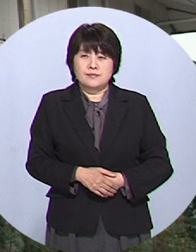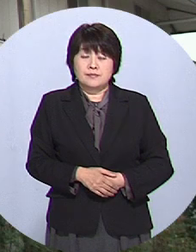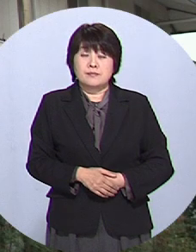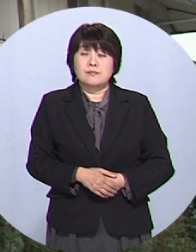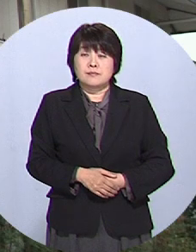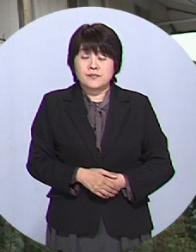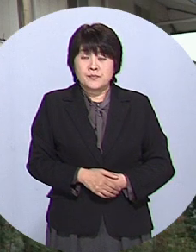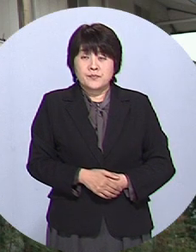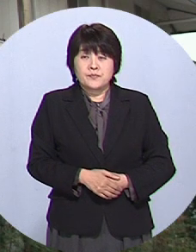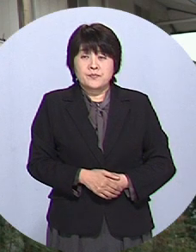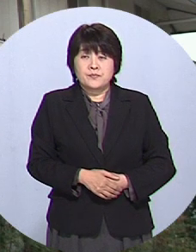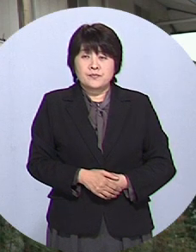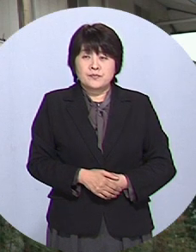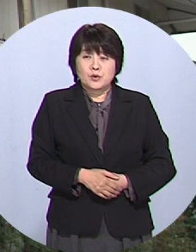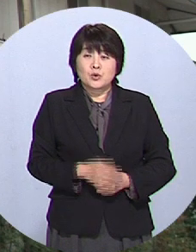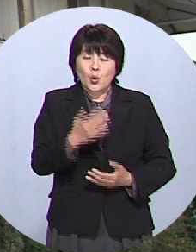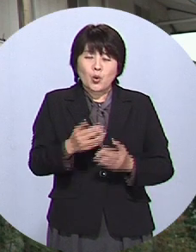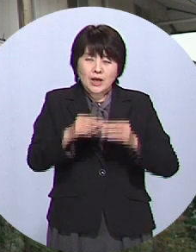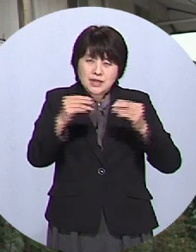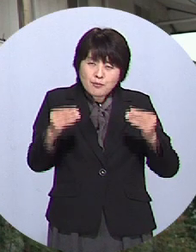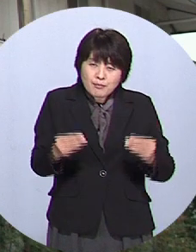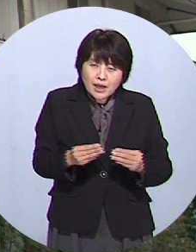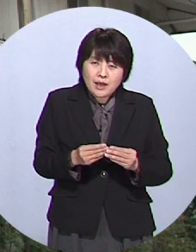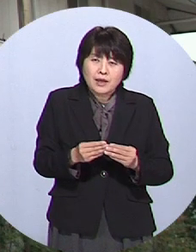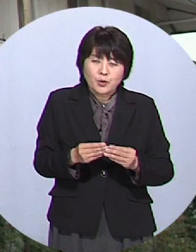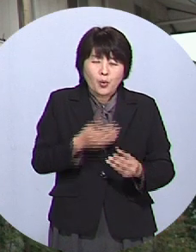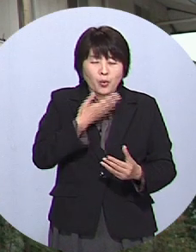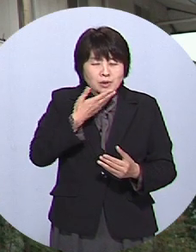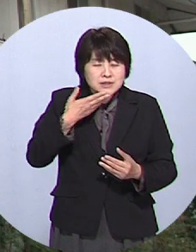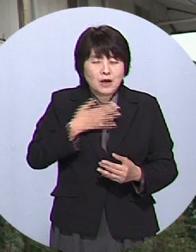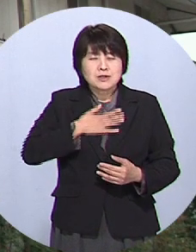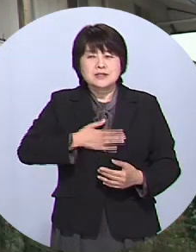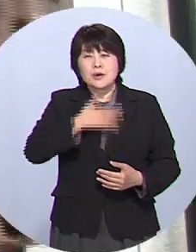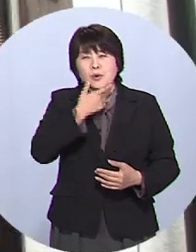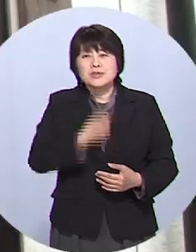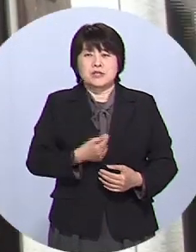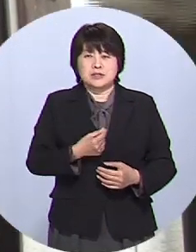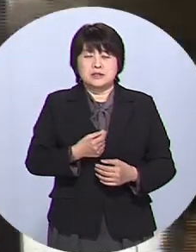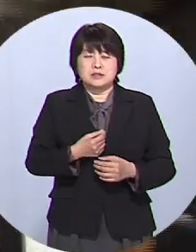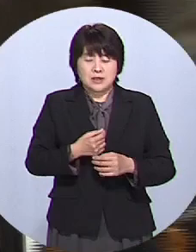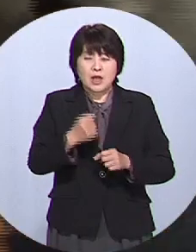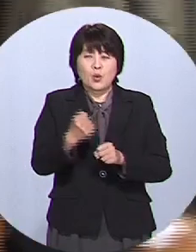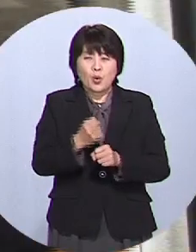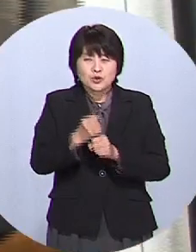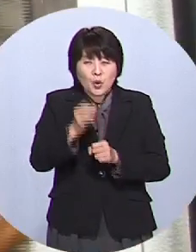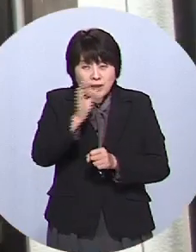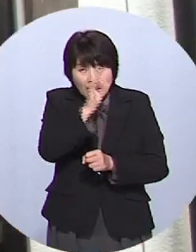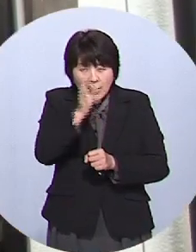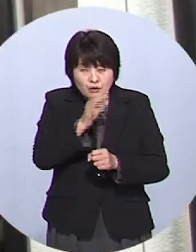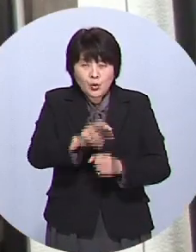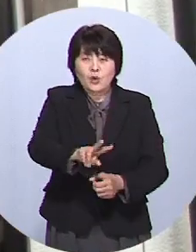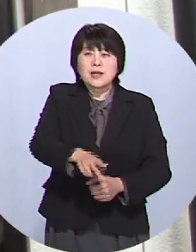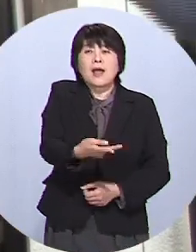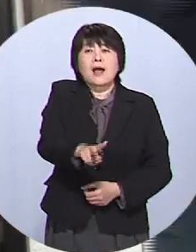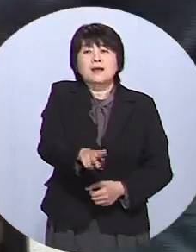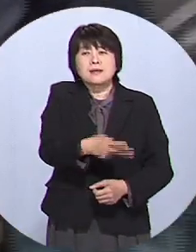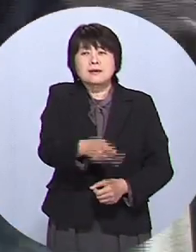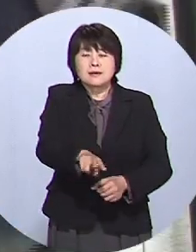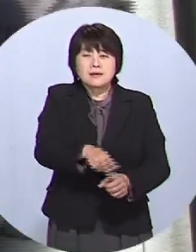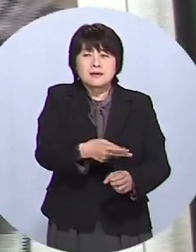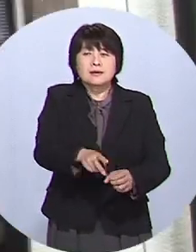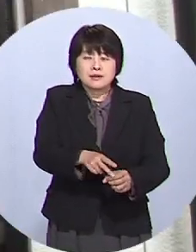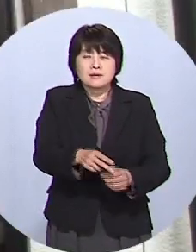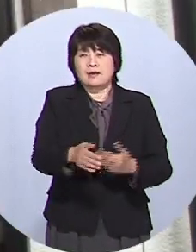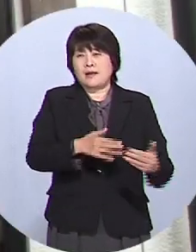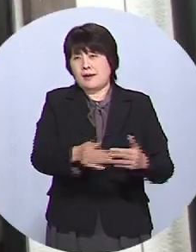そしてそんな草加せんべいへのこだわりや美味しさを知ってもらいたいと工場見学と手焼き体験を行っています。今